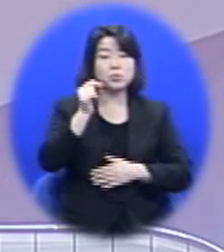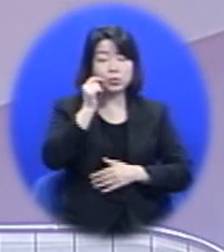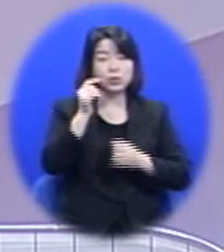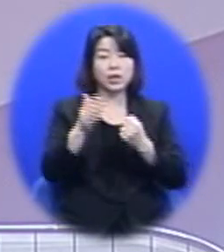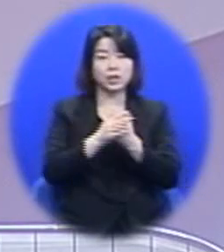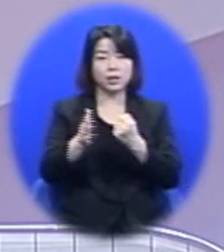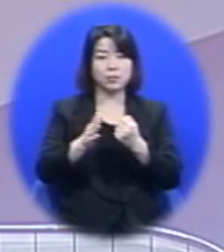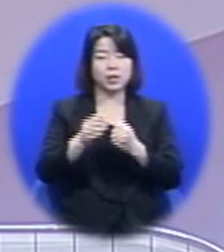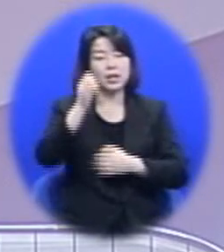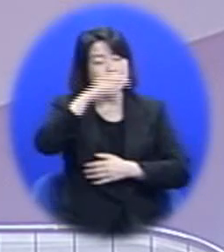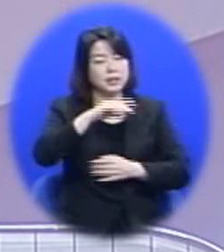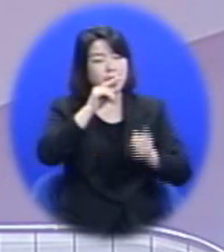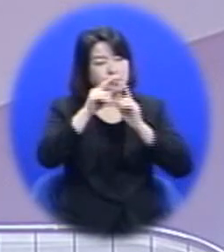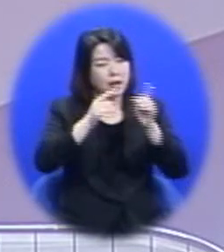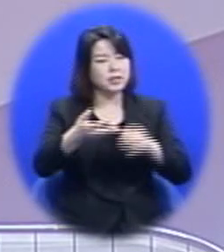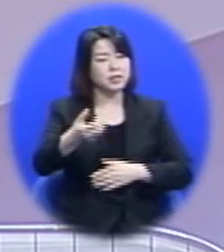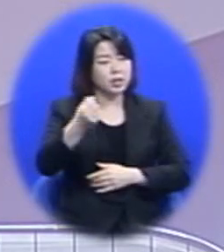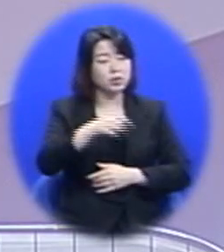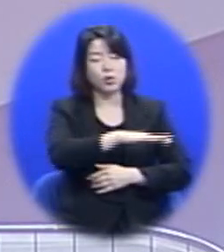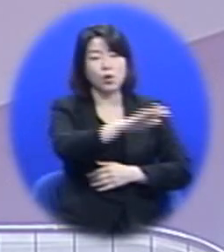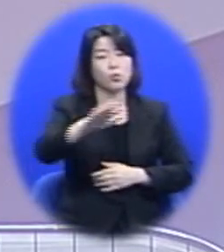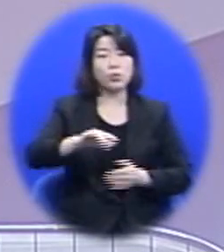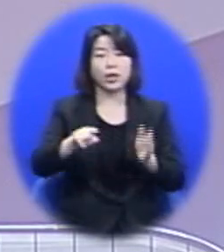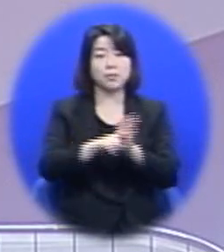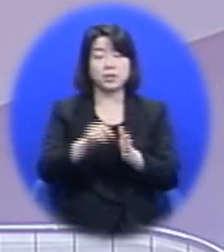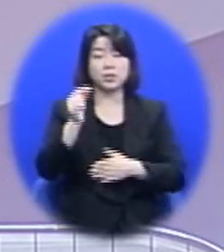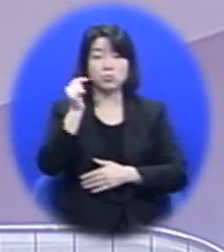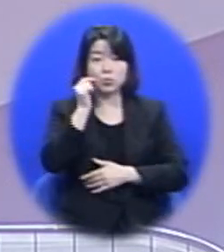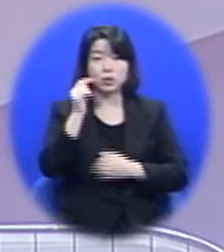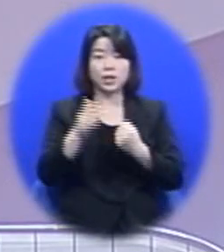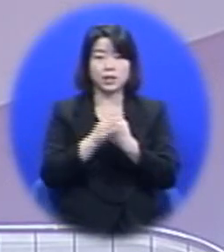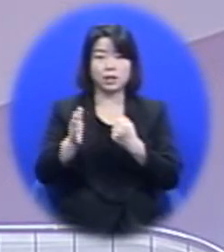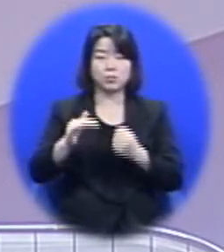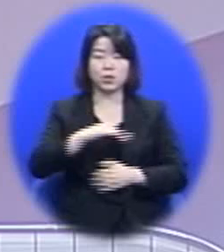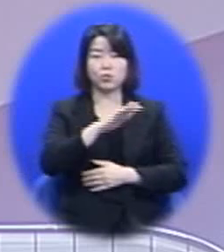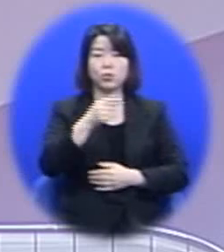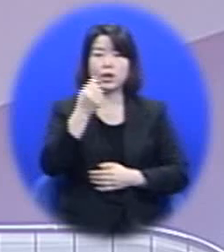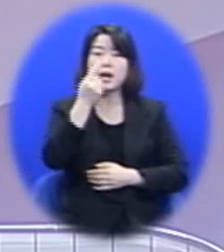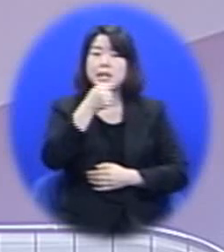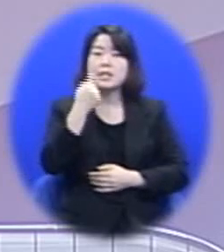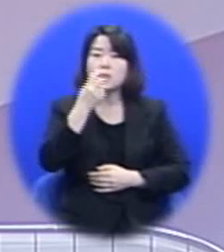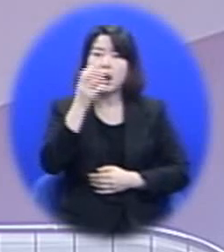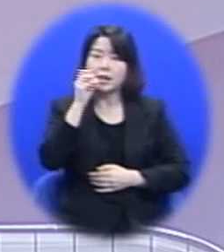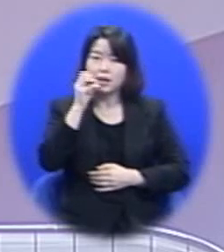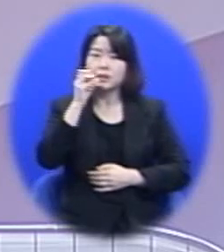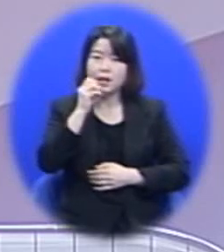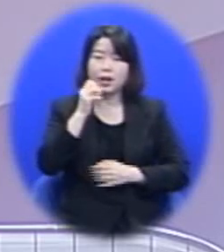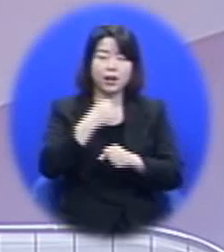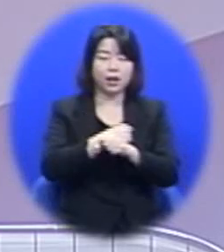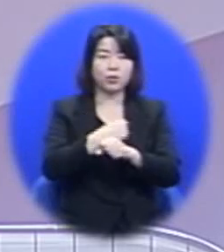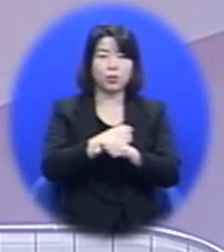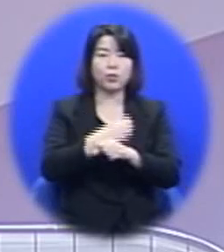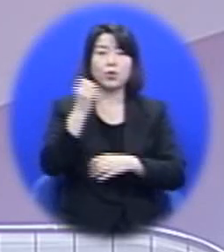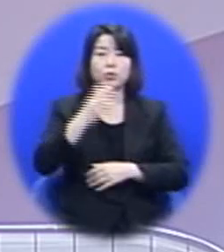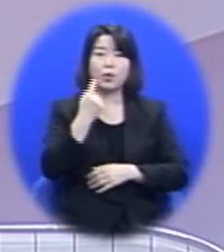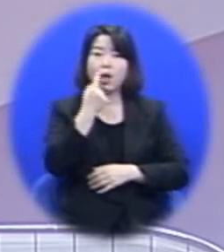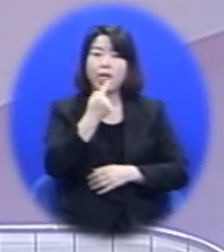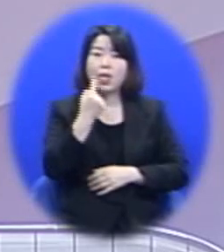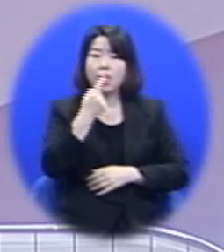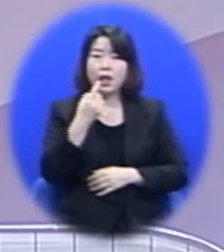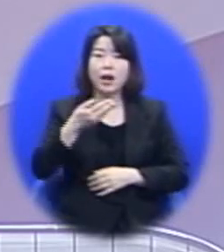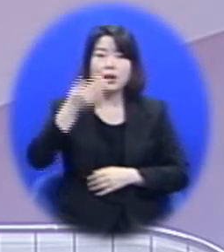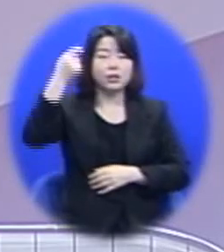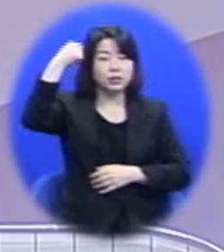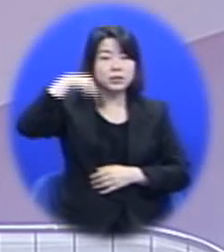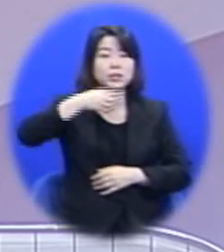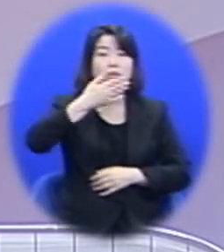그냥 말씀으로는 도무지 믿지를 못하니까 우리가 입으로 씹고 그리고 혀로 맛을